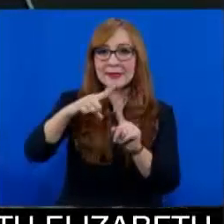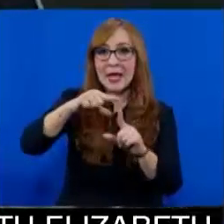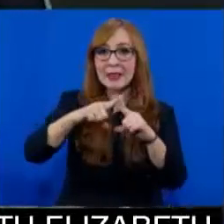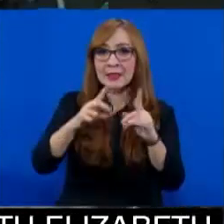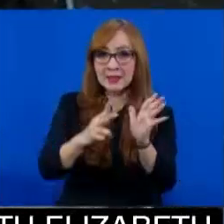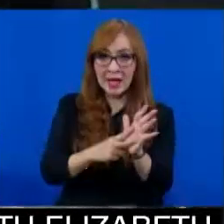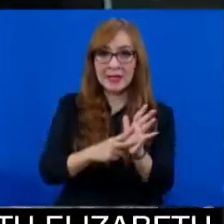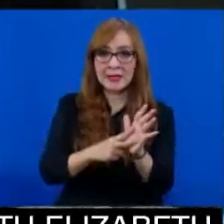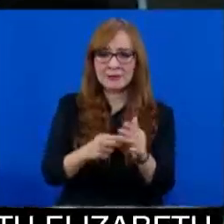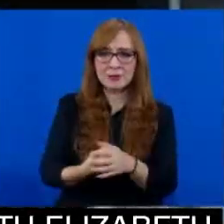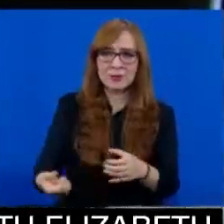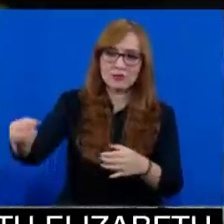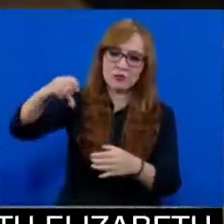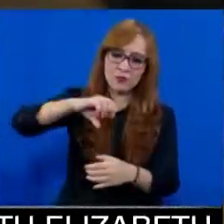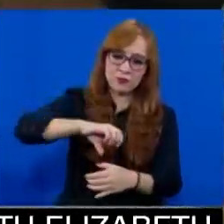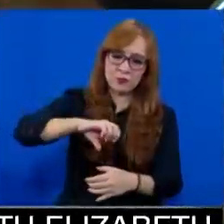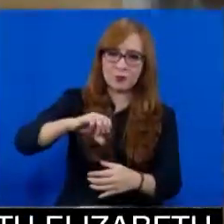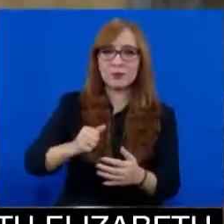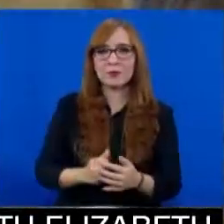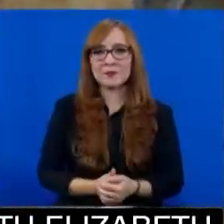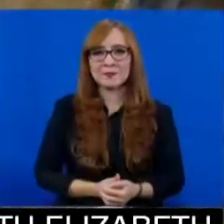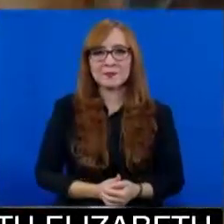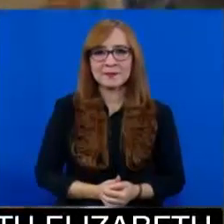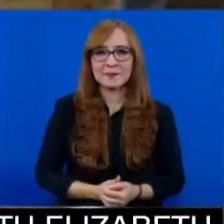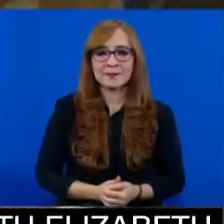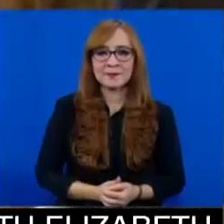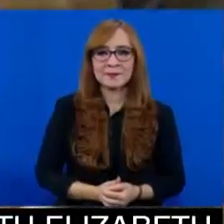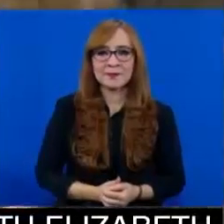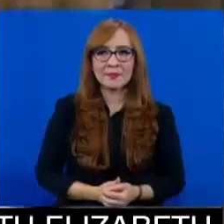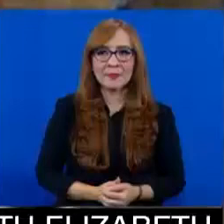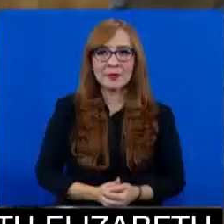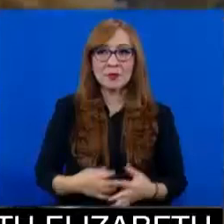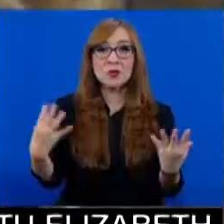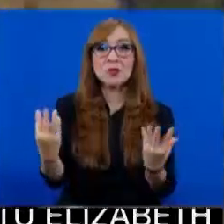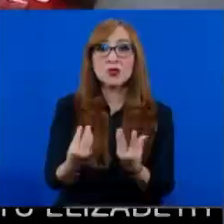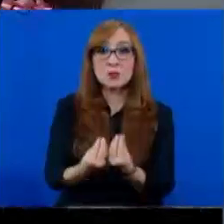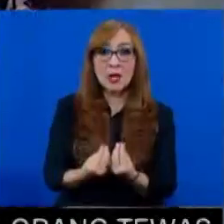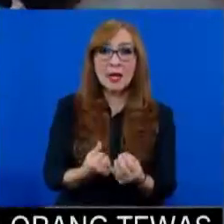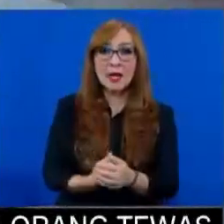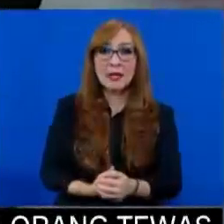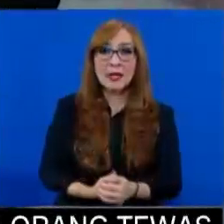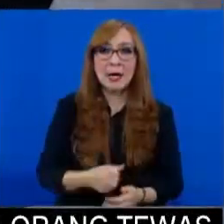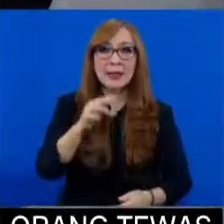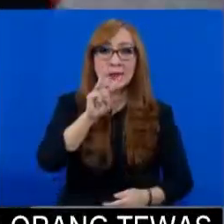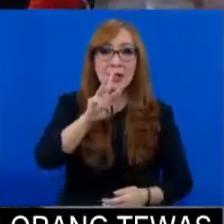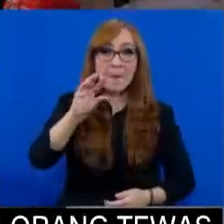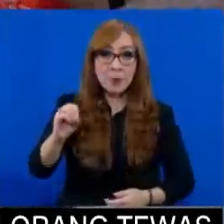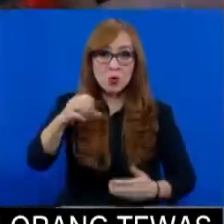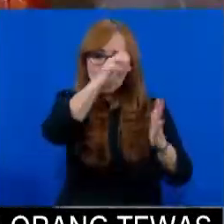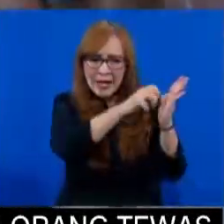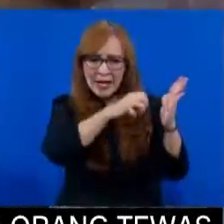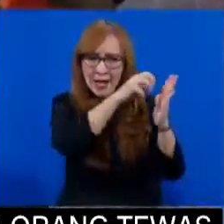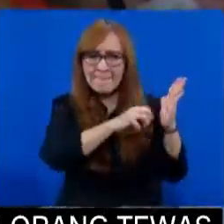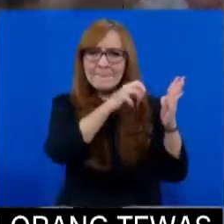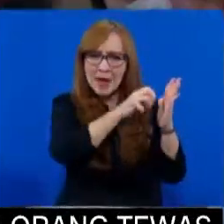kental, namun juga menambah cita rasa menjadi semakin gurih. Total terdapat 30 butir santan kelapa yang dipakai di satu kuali besar